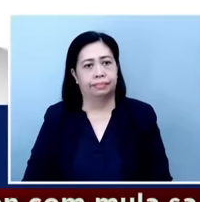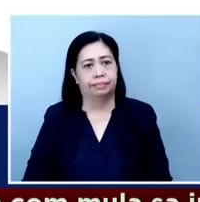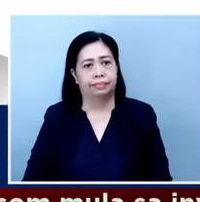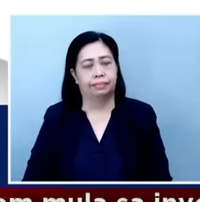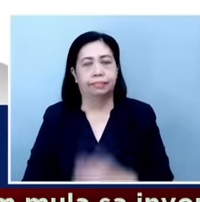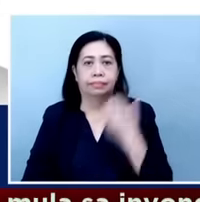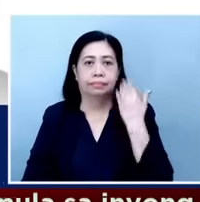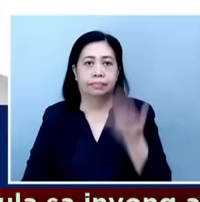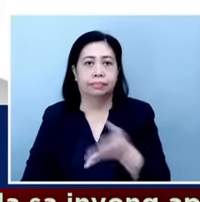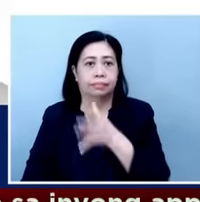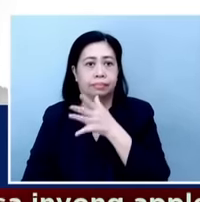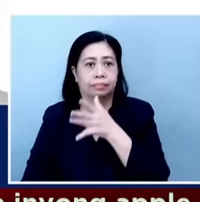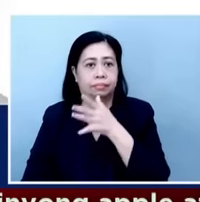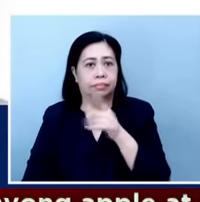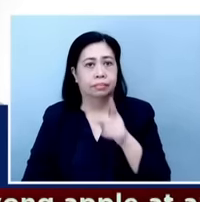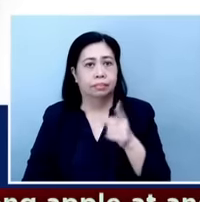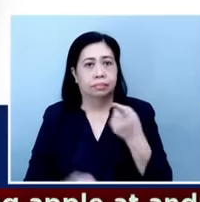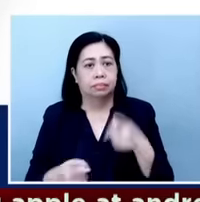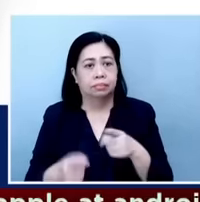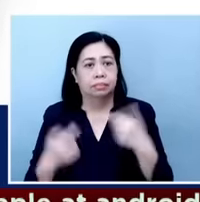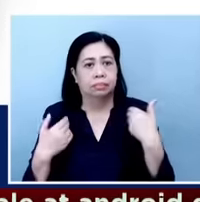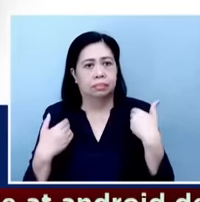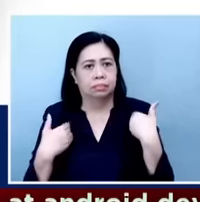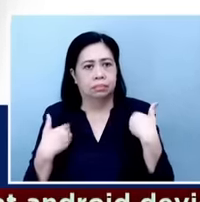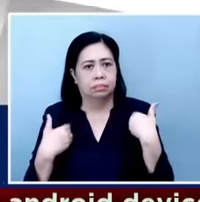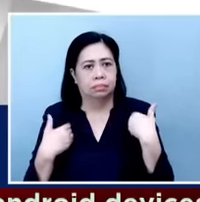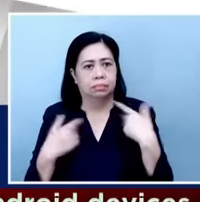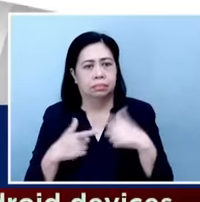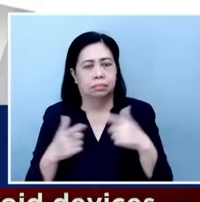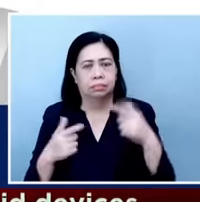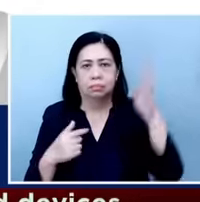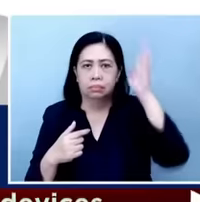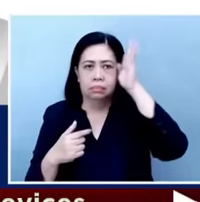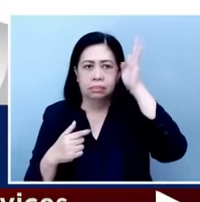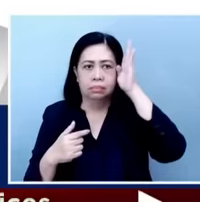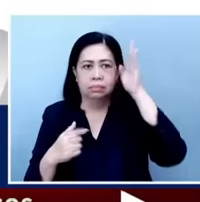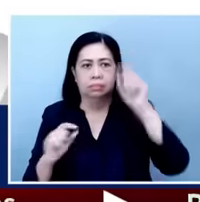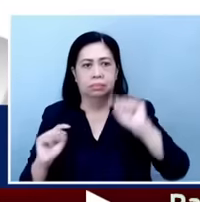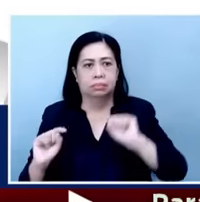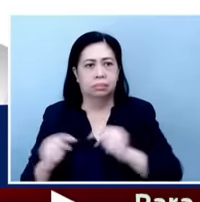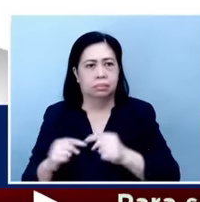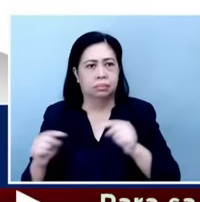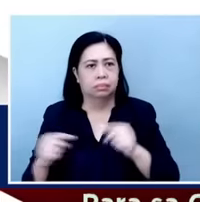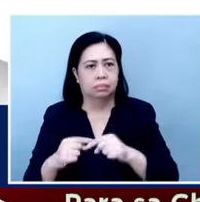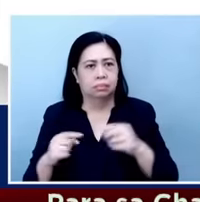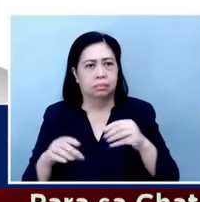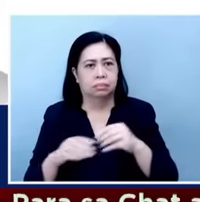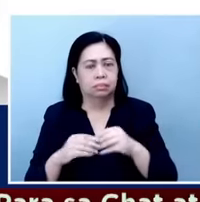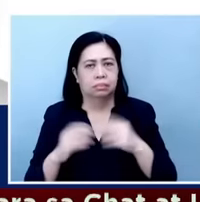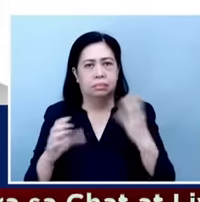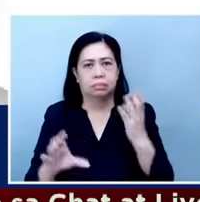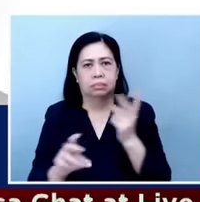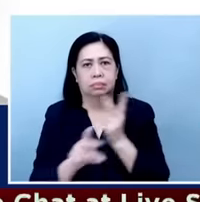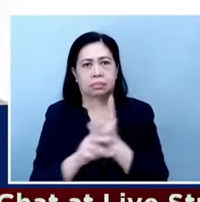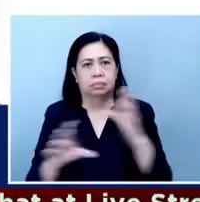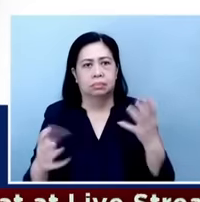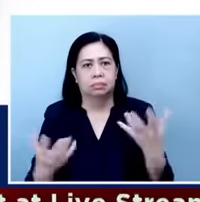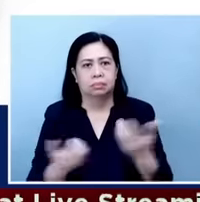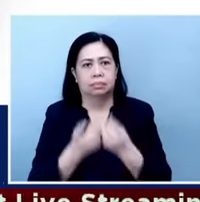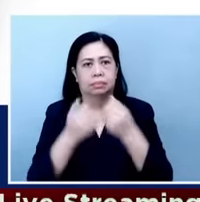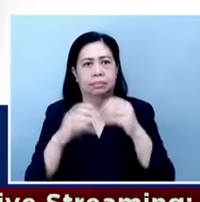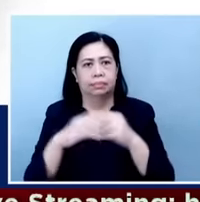Pumanaw ang ina ni Tippi matapos magtamo ng major brain at body injuries sa isang vehicular accident sa South